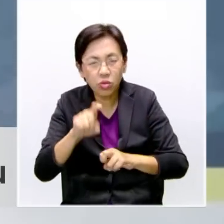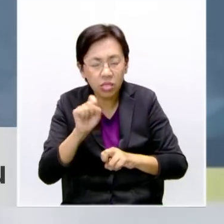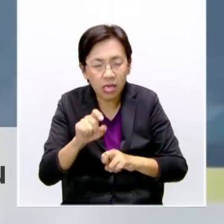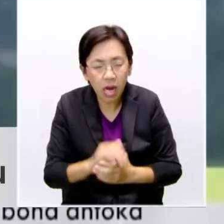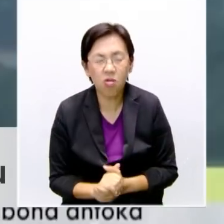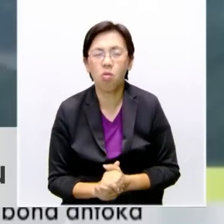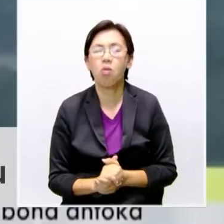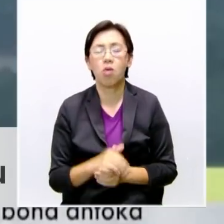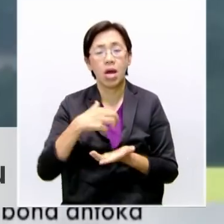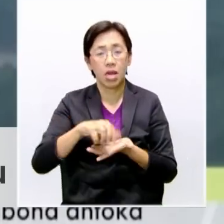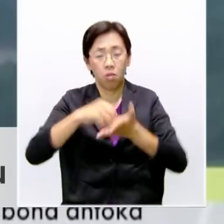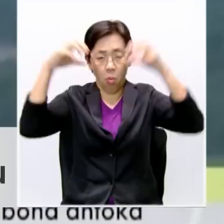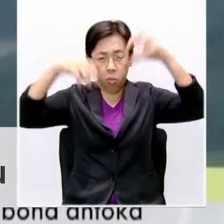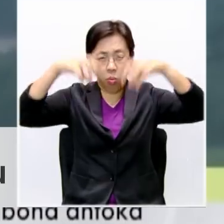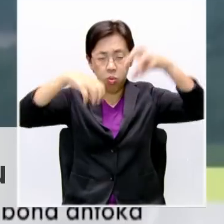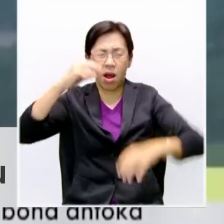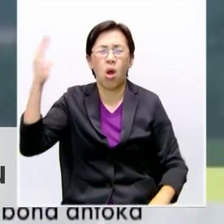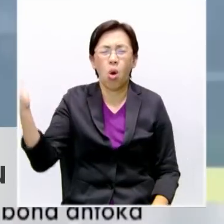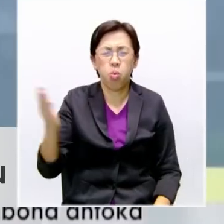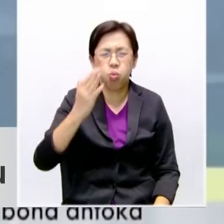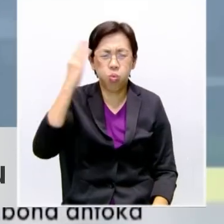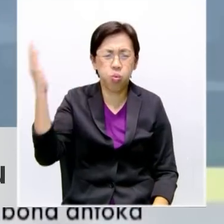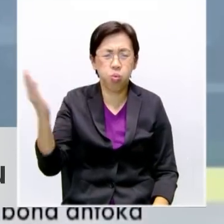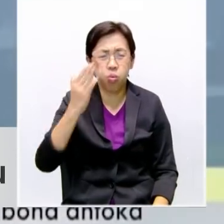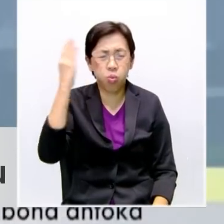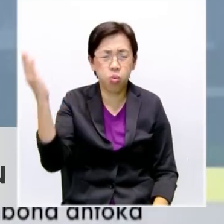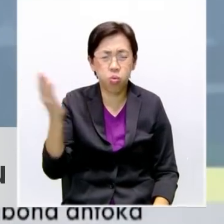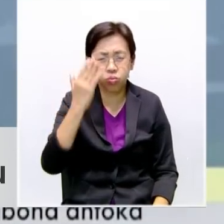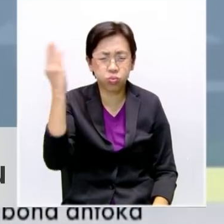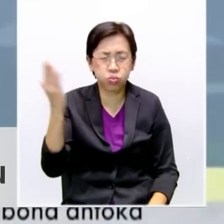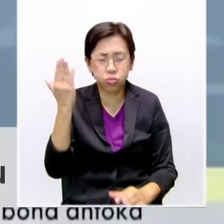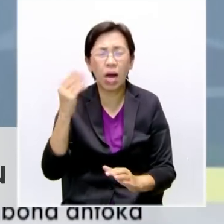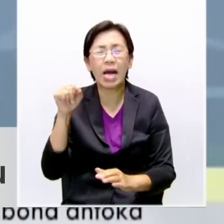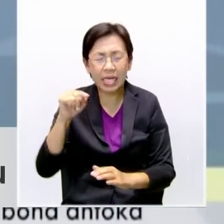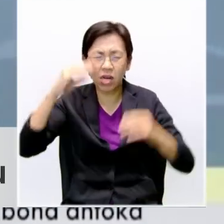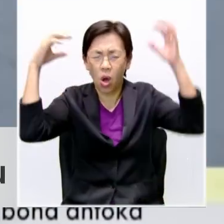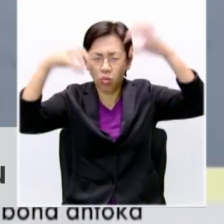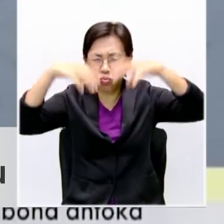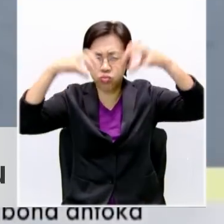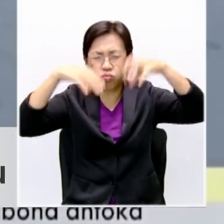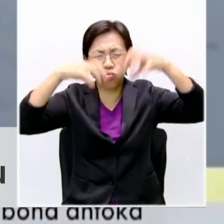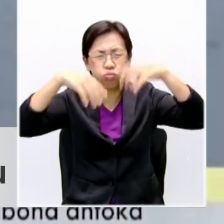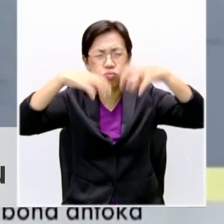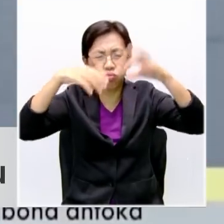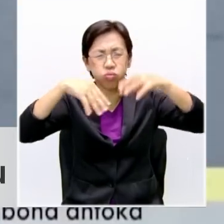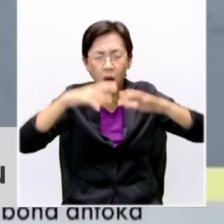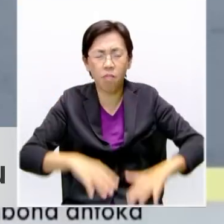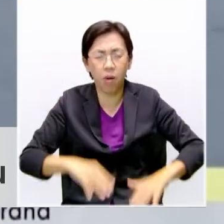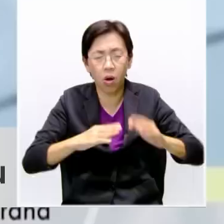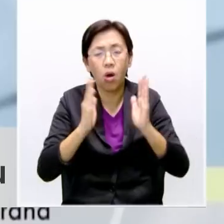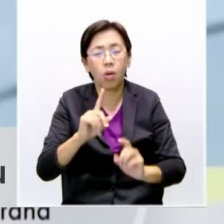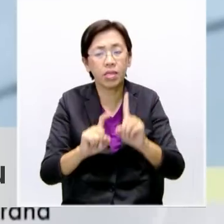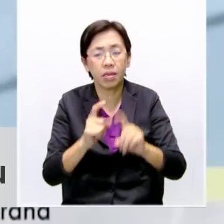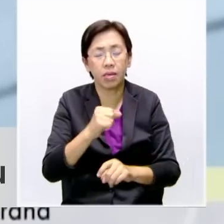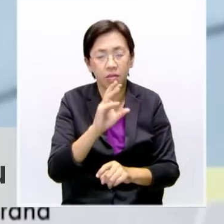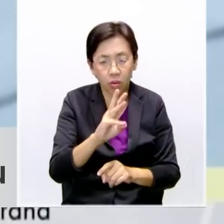าเกิดฝนตกหนักหลังจากพายุโซนร้อนเชเนโซพัดขึ้นฝั่งในมาดากัสการ์ทำให้มีผู้เสียชีวิต16